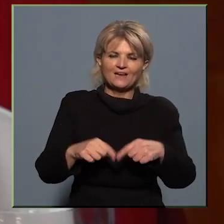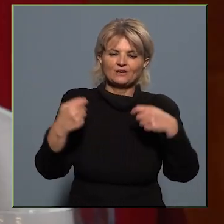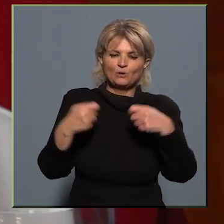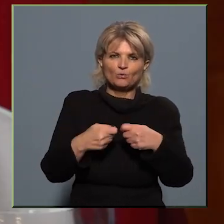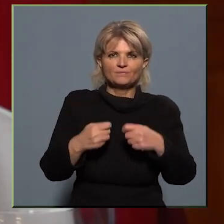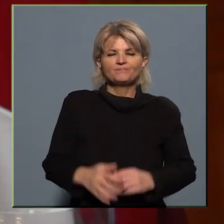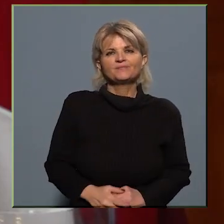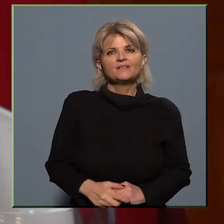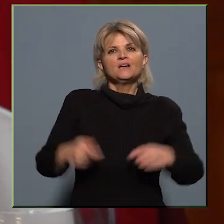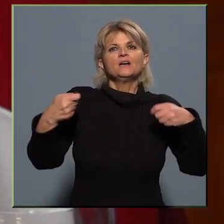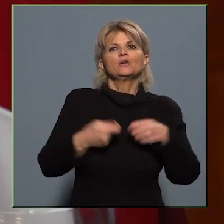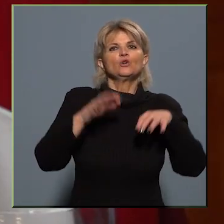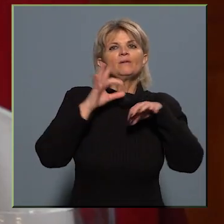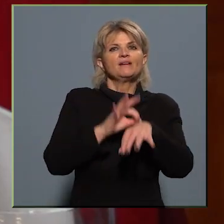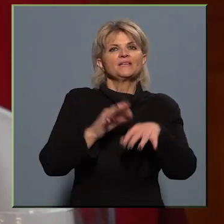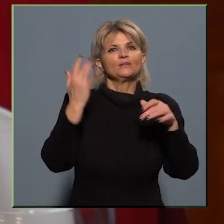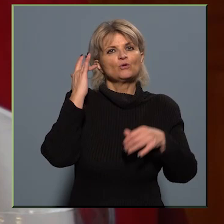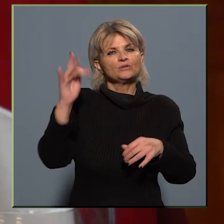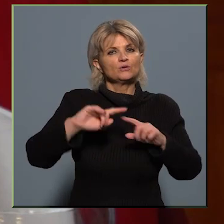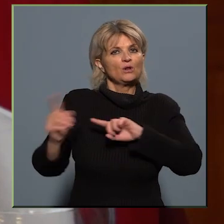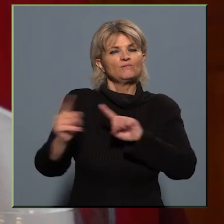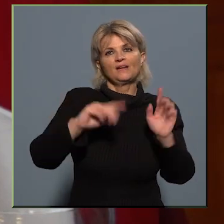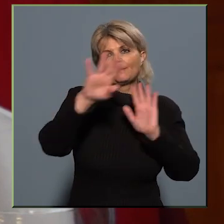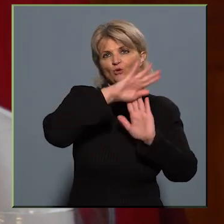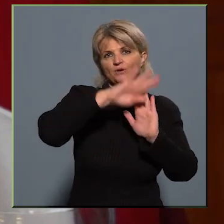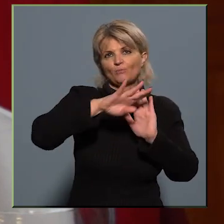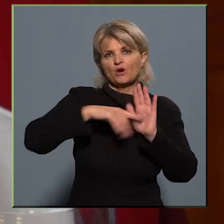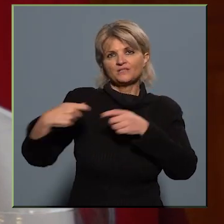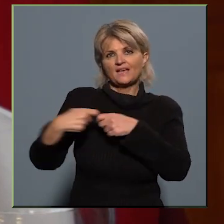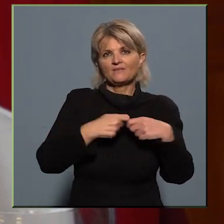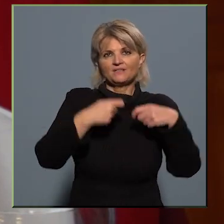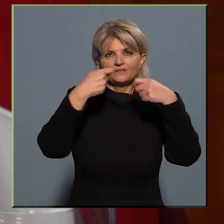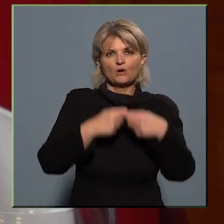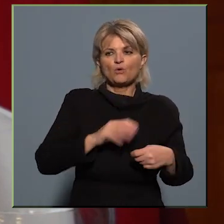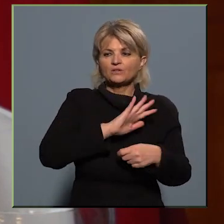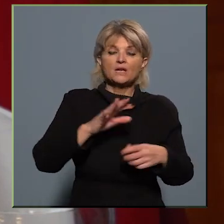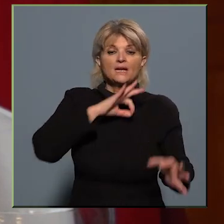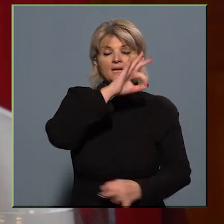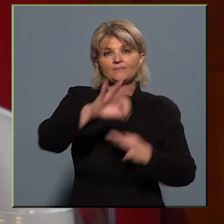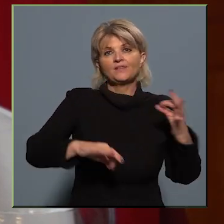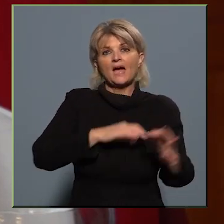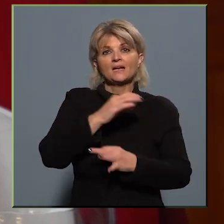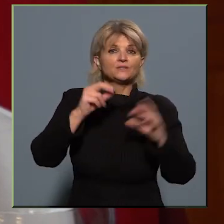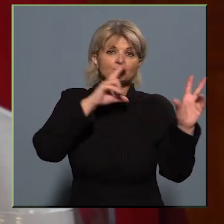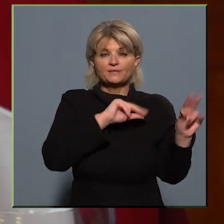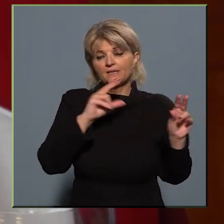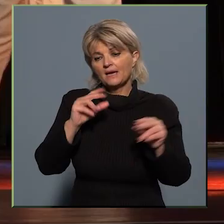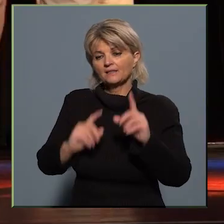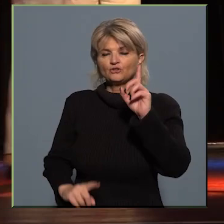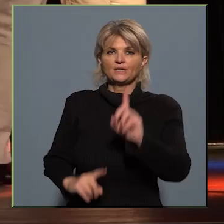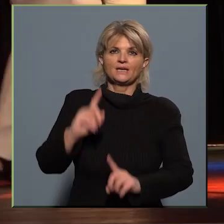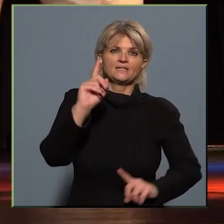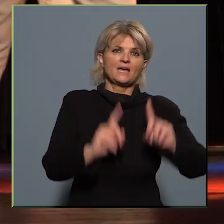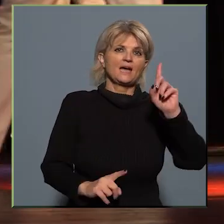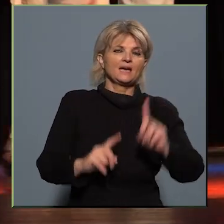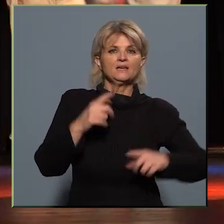klubok. A klub vezetői, gondozói különféle programokat szerveznek a tagoknak. Tánc, mély beszélgetések, séták